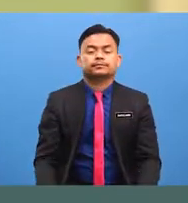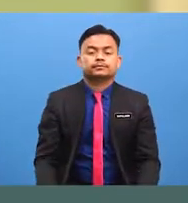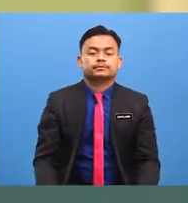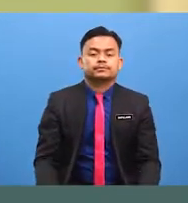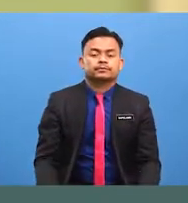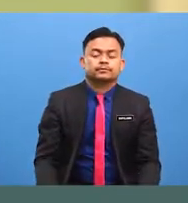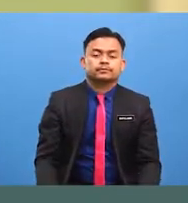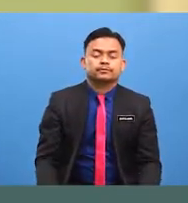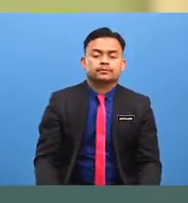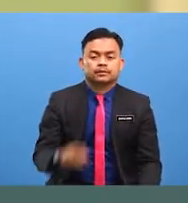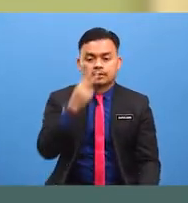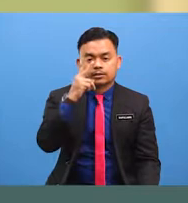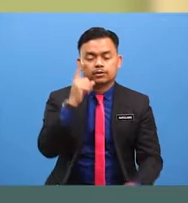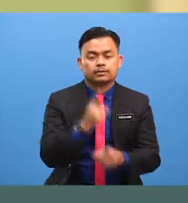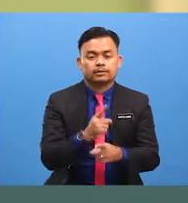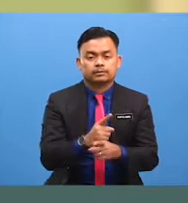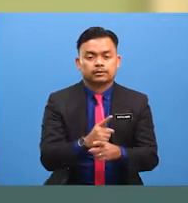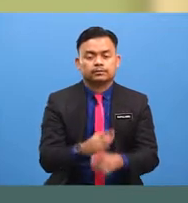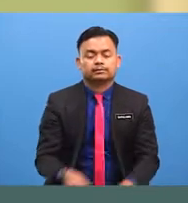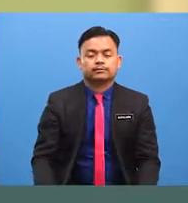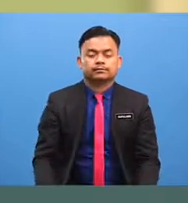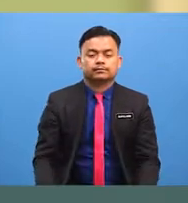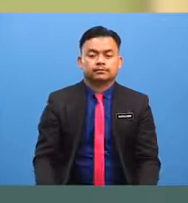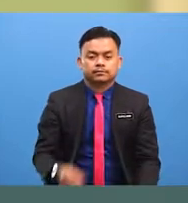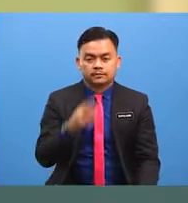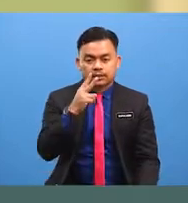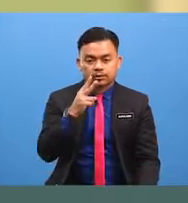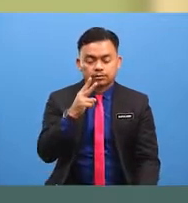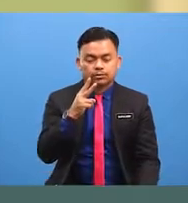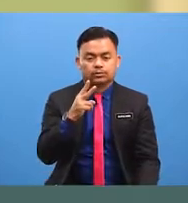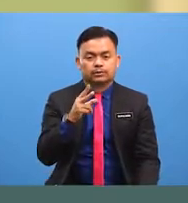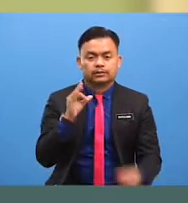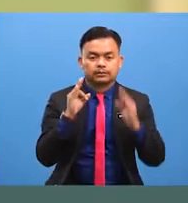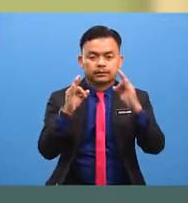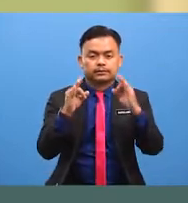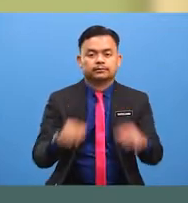Perhatikan betul-betul. Perhatikan dengan teliti.